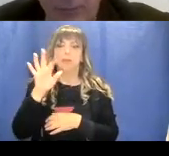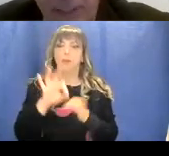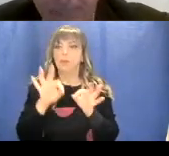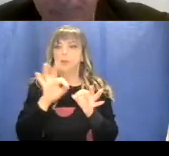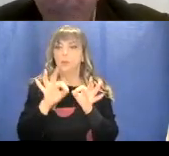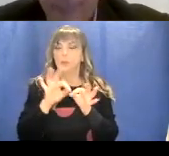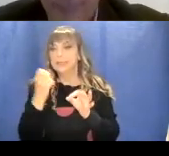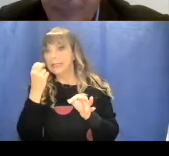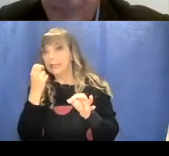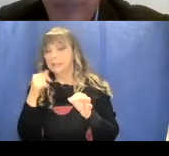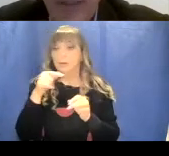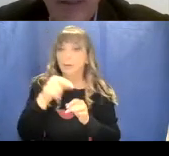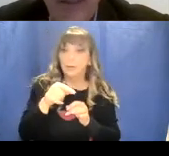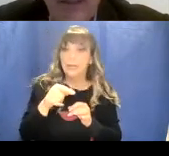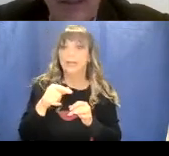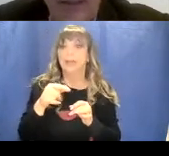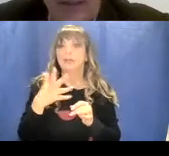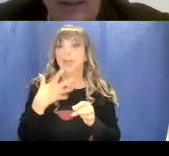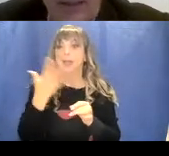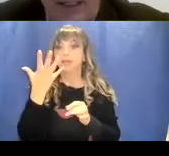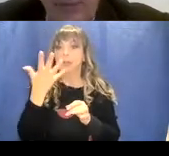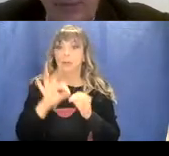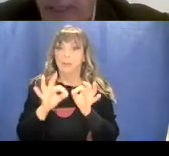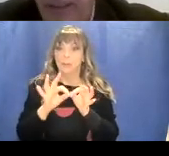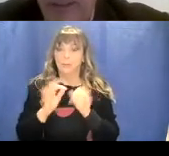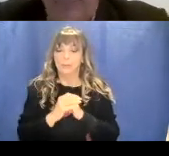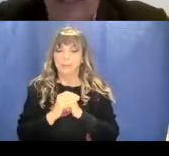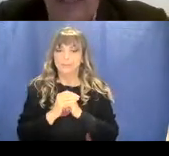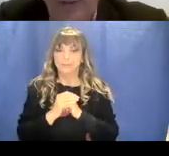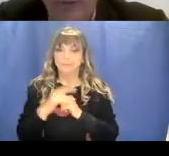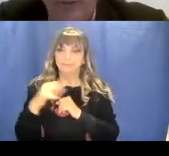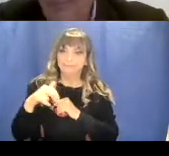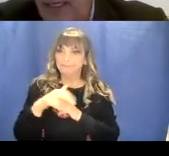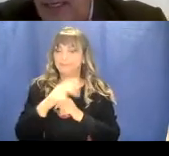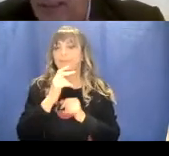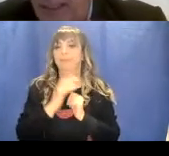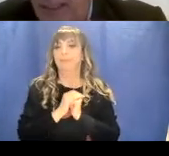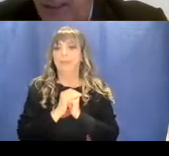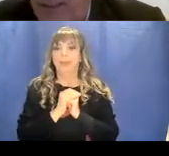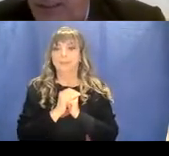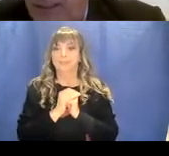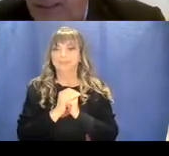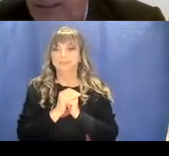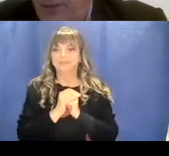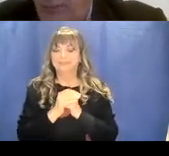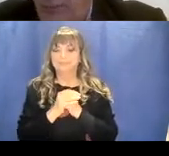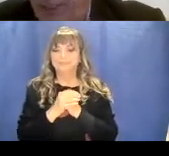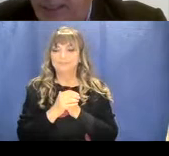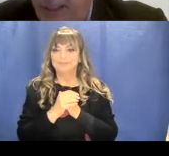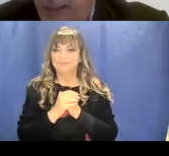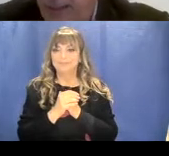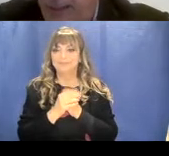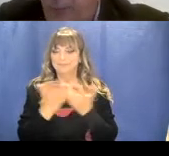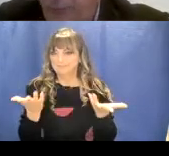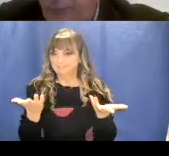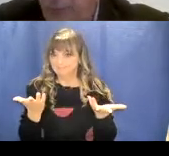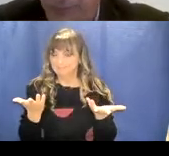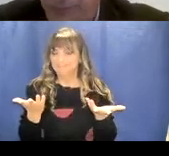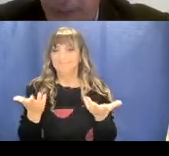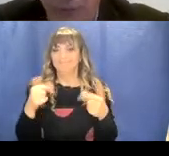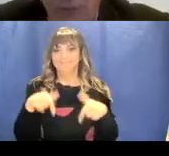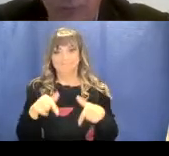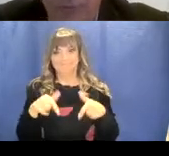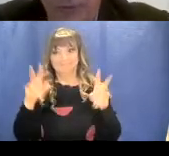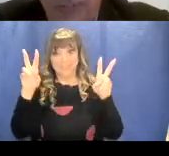stazione allora venendo alla nostra al nostro